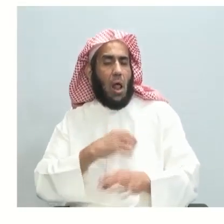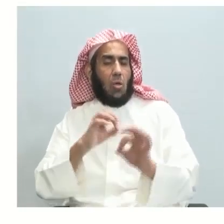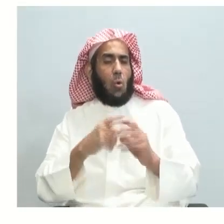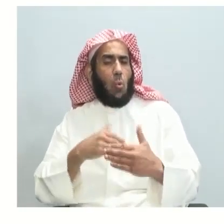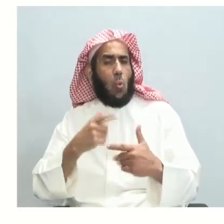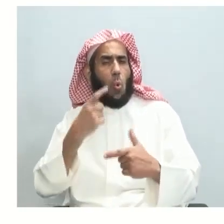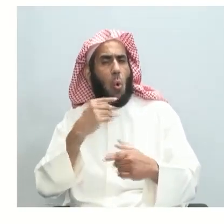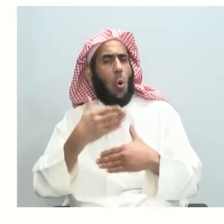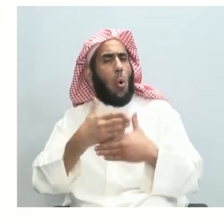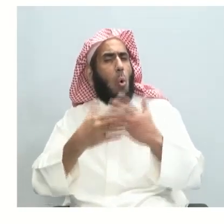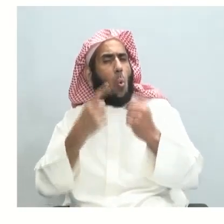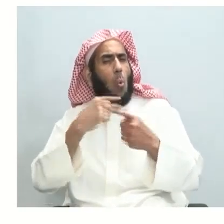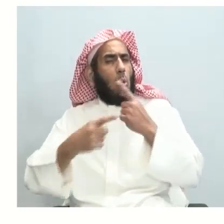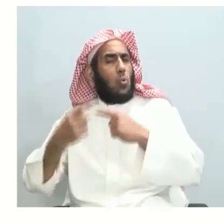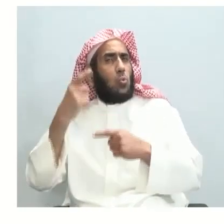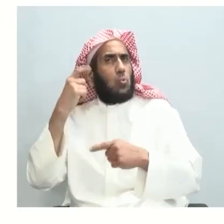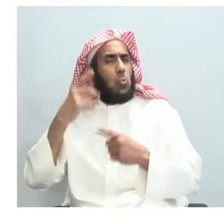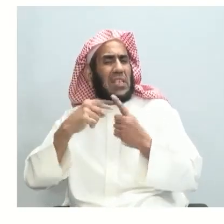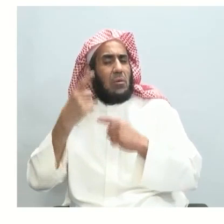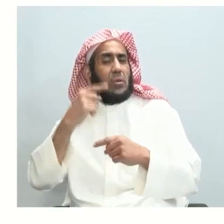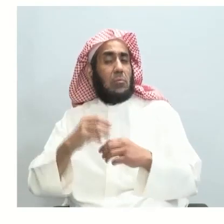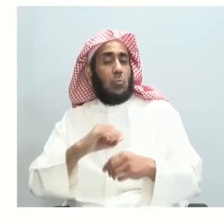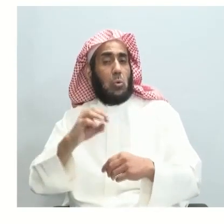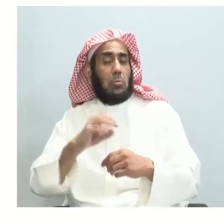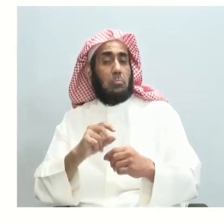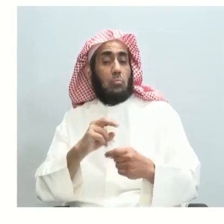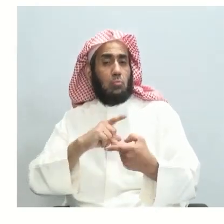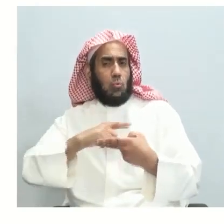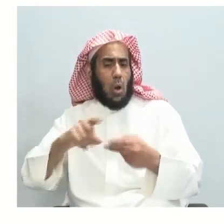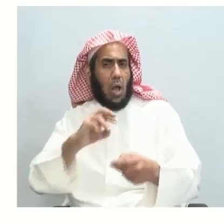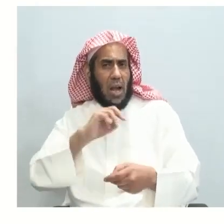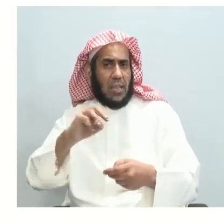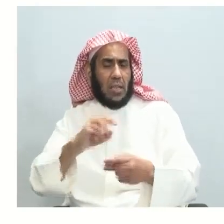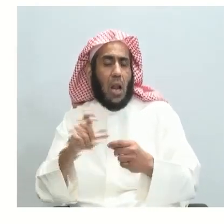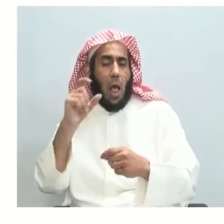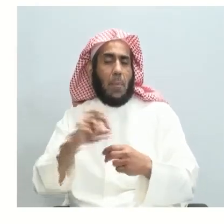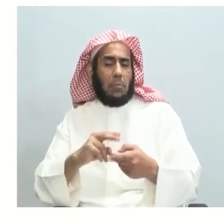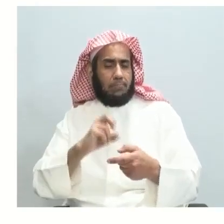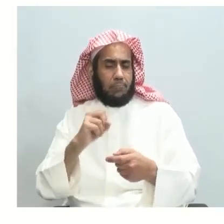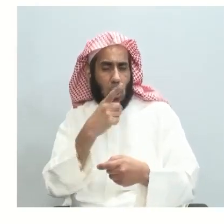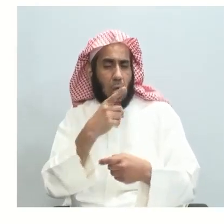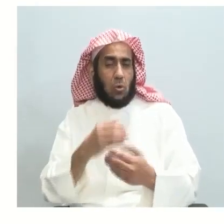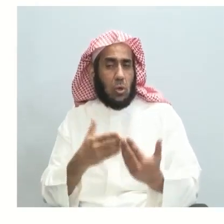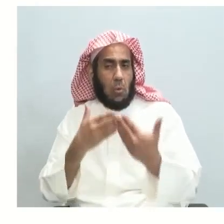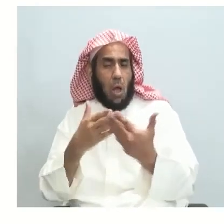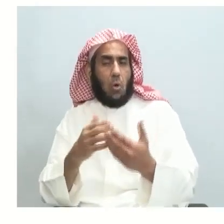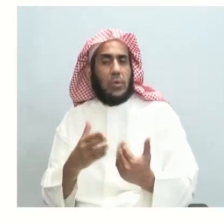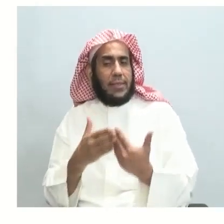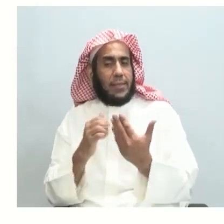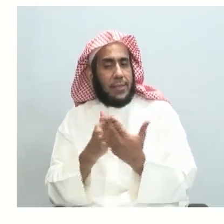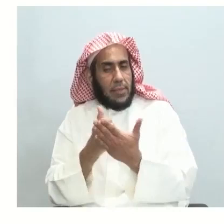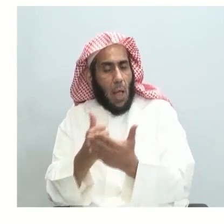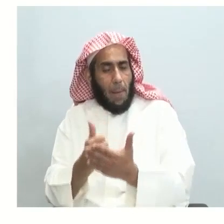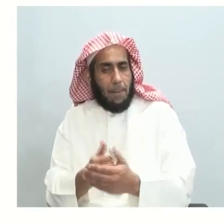لسنوات طويله فعندما ترد المنشا بسرعه العميل وتقدم له دعم